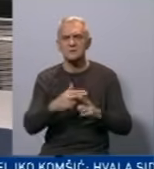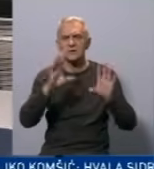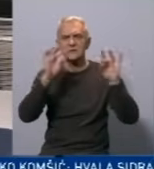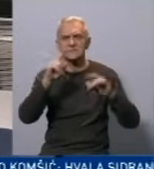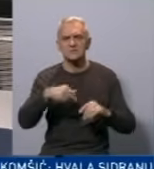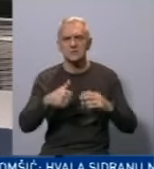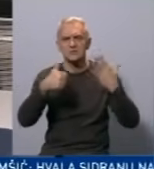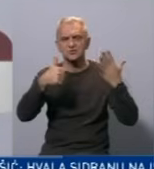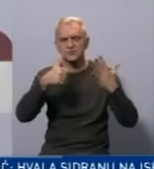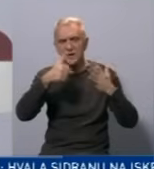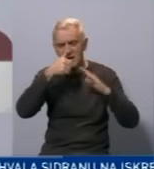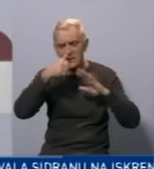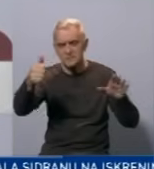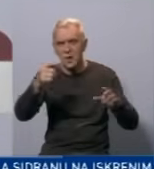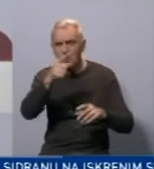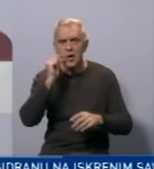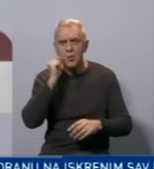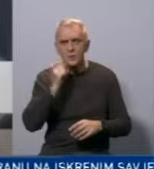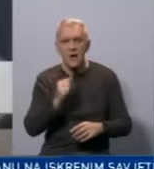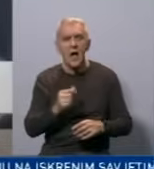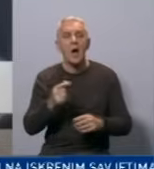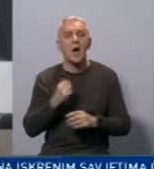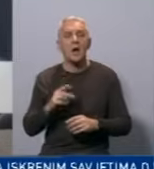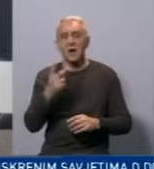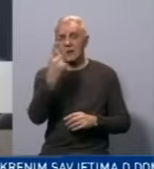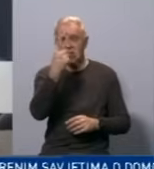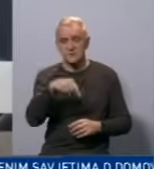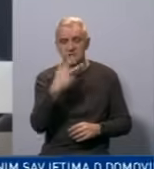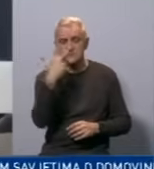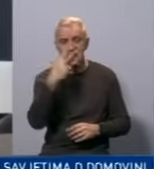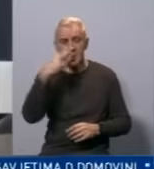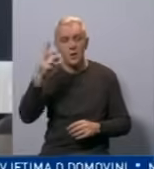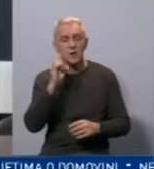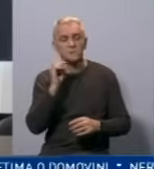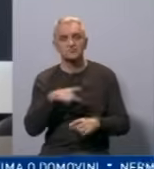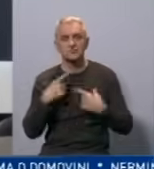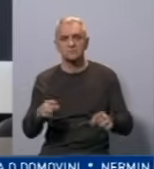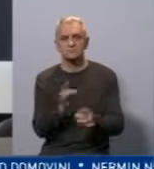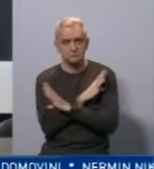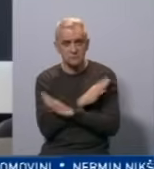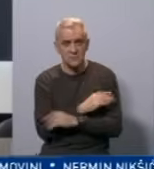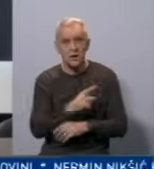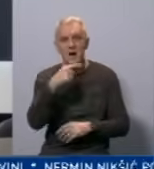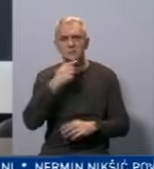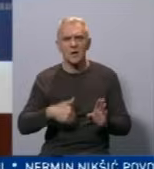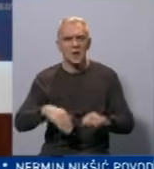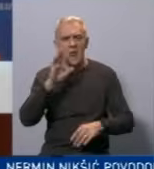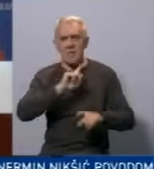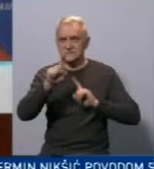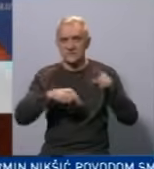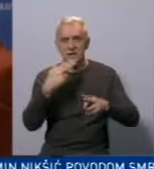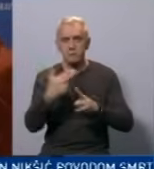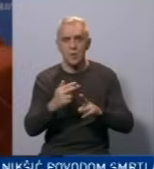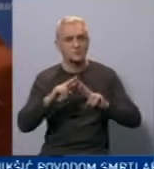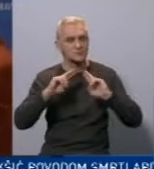godine oboljelo 10,6 miliona ljudi, a odnijela je 1,3 miliona života. spada među najzaraznije bolesti